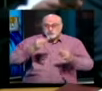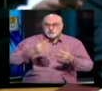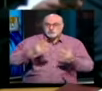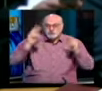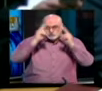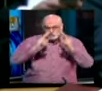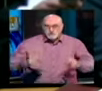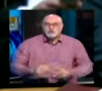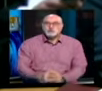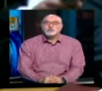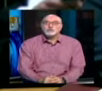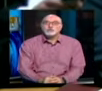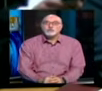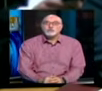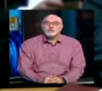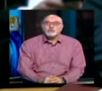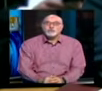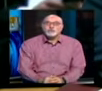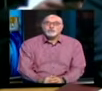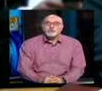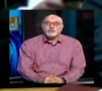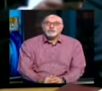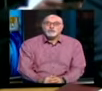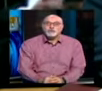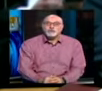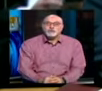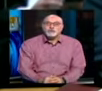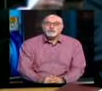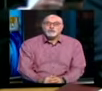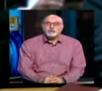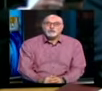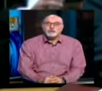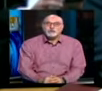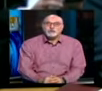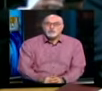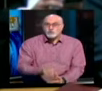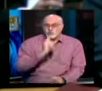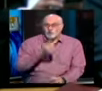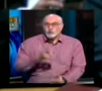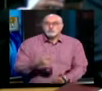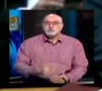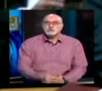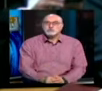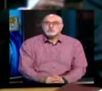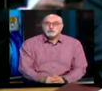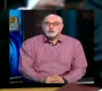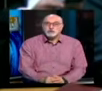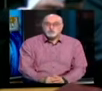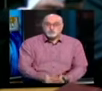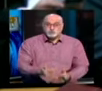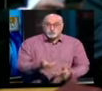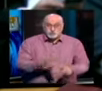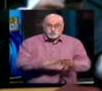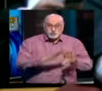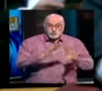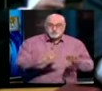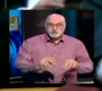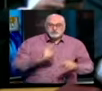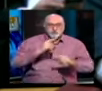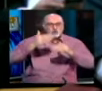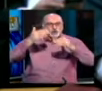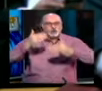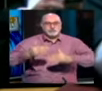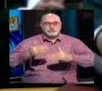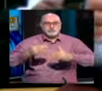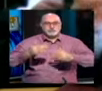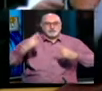الدولية لا يمكن تطبيقها إلا من خلال وقف